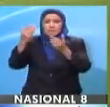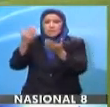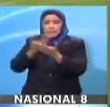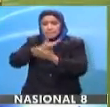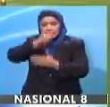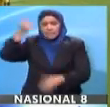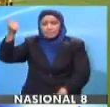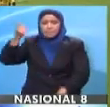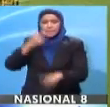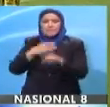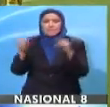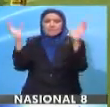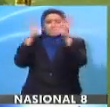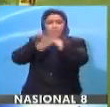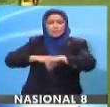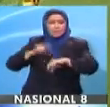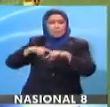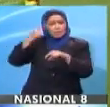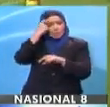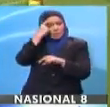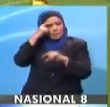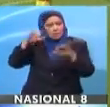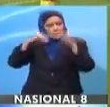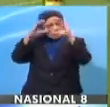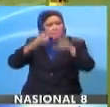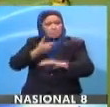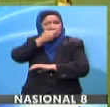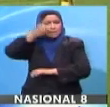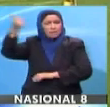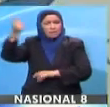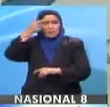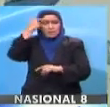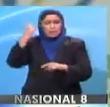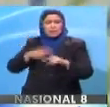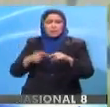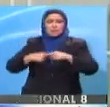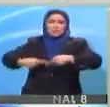memikirkanegi yang lebih berkesan kunungan